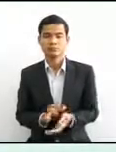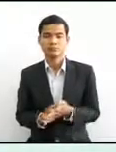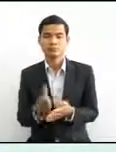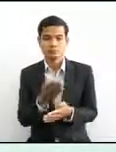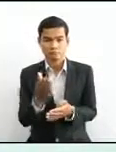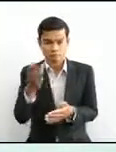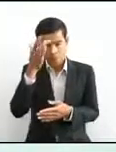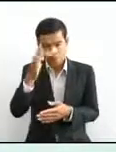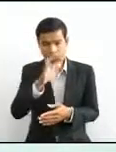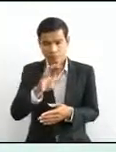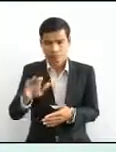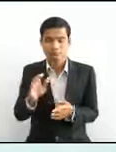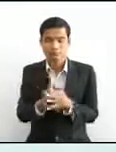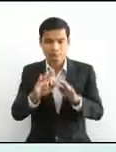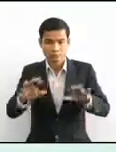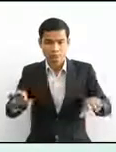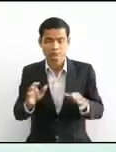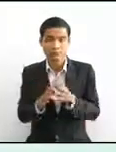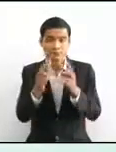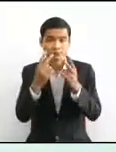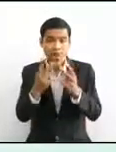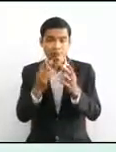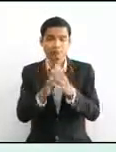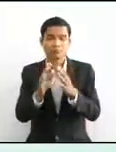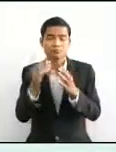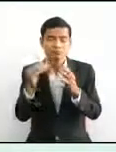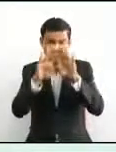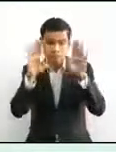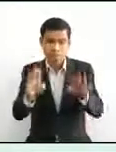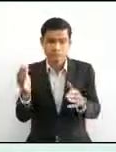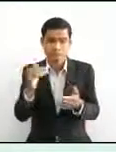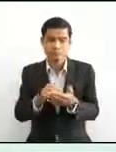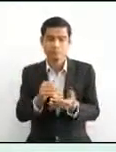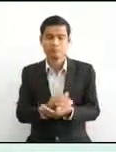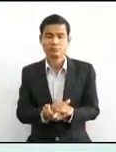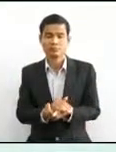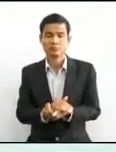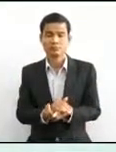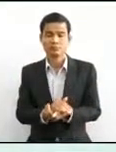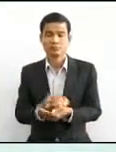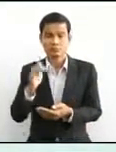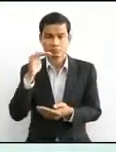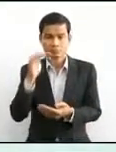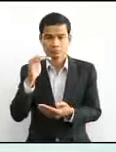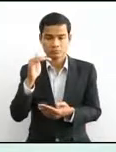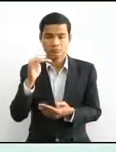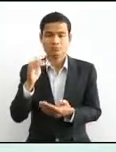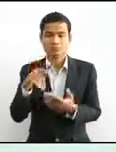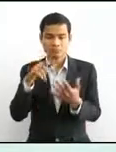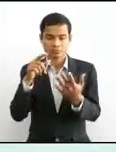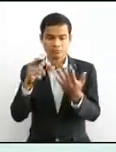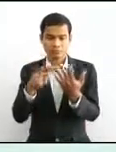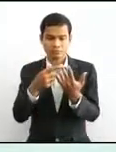cha bục cài men tên là con tặng ăn khné chăm tinh tọt chim muỗi nè kêu tặng ăn khné nè so om